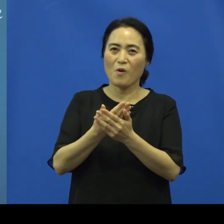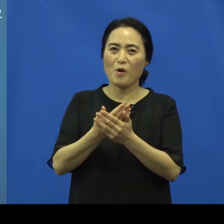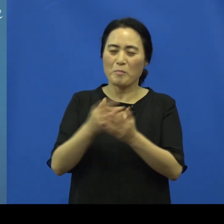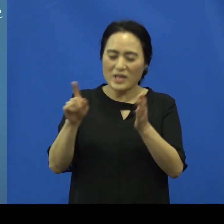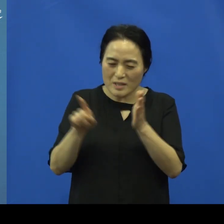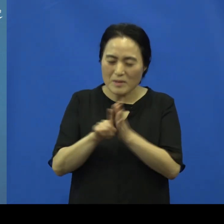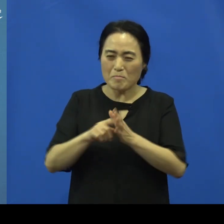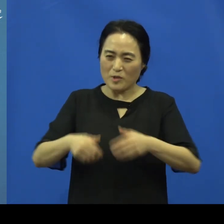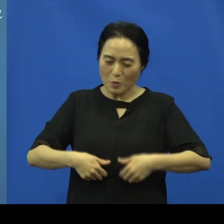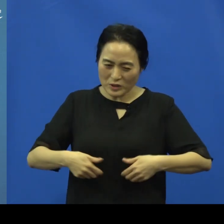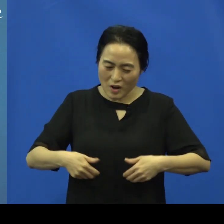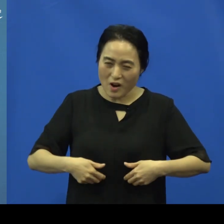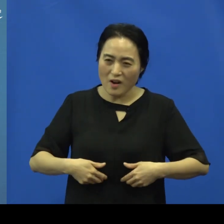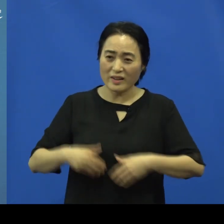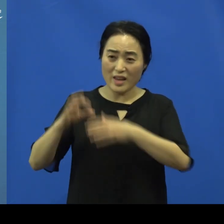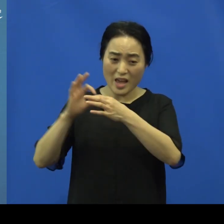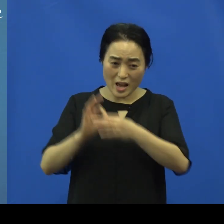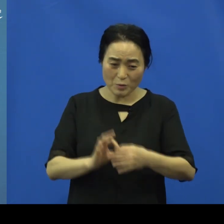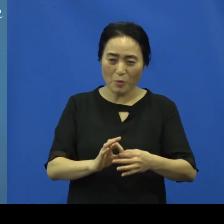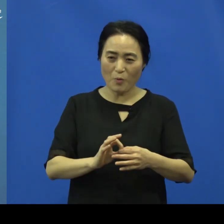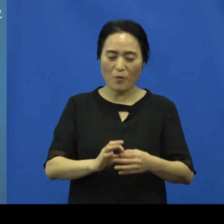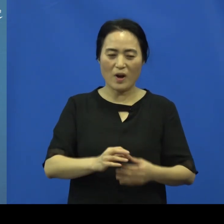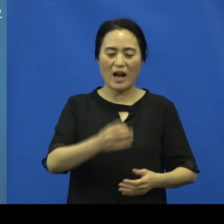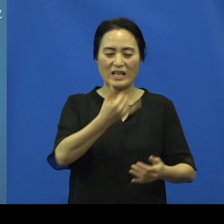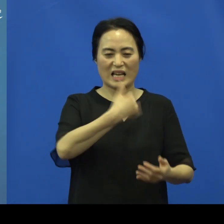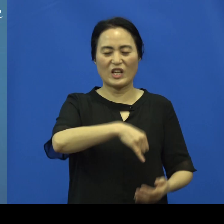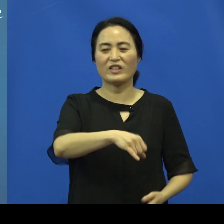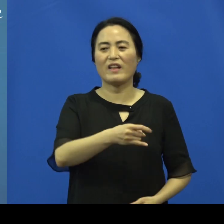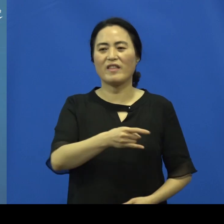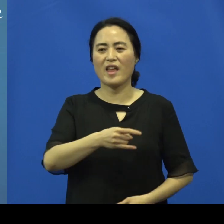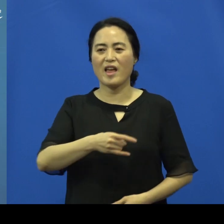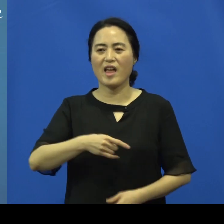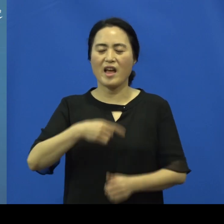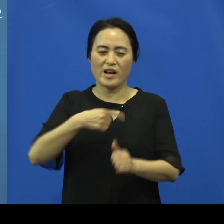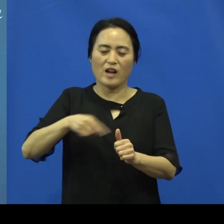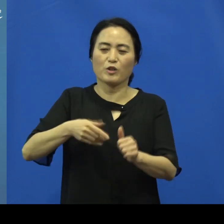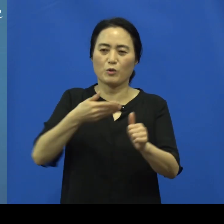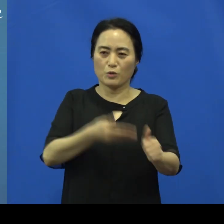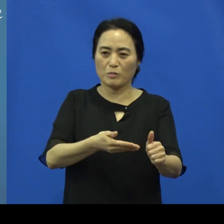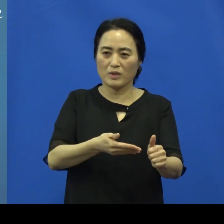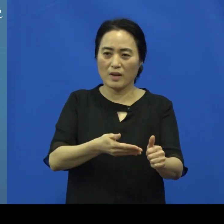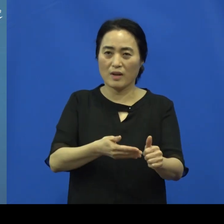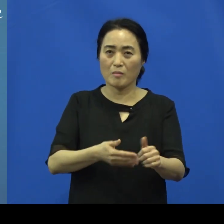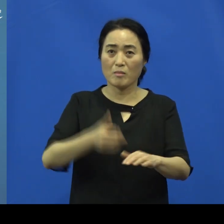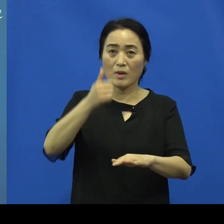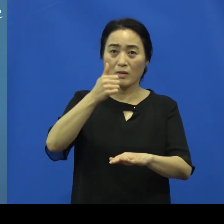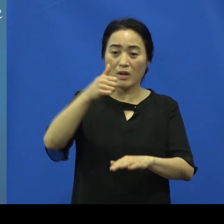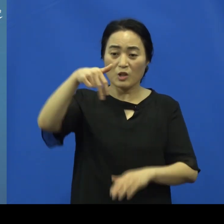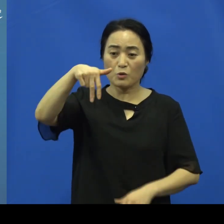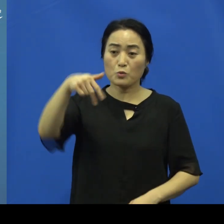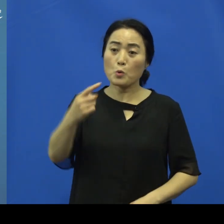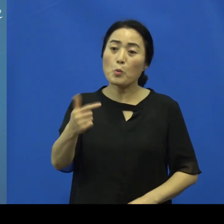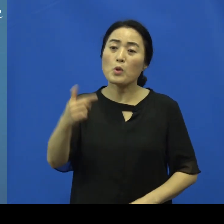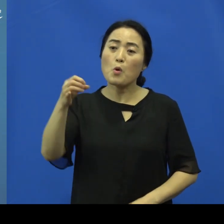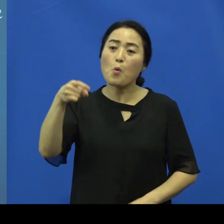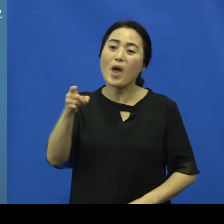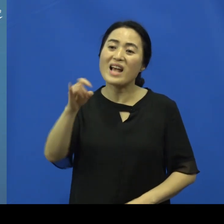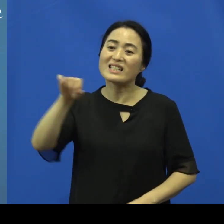믿음의 필요성을 끊임없이 강조했다는 거예요. 그래서 웨슬리는 나중에 그런 얘기해요. 나는 영국의